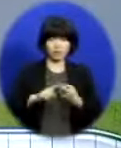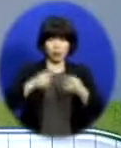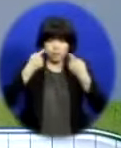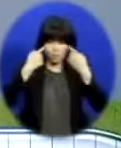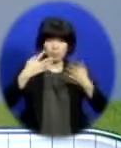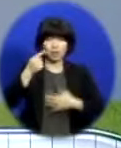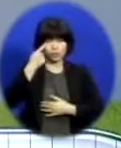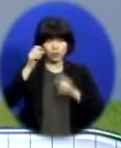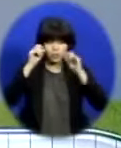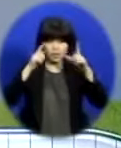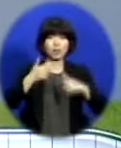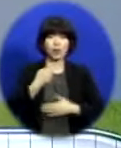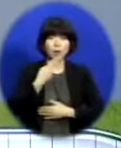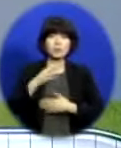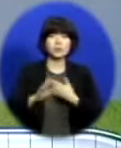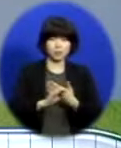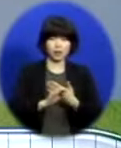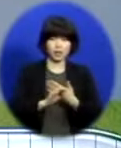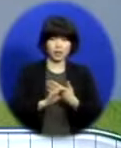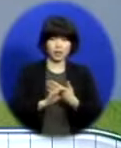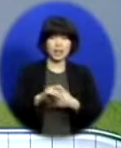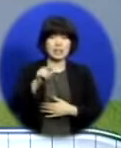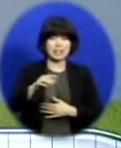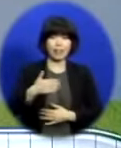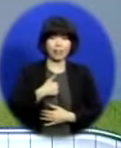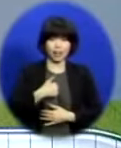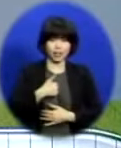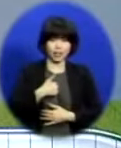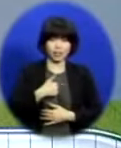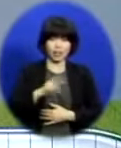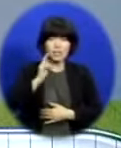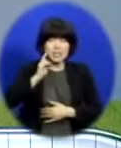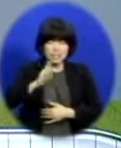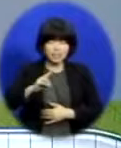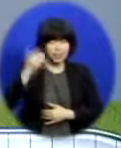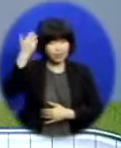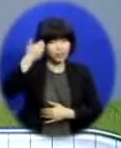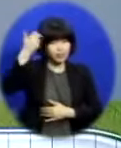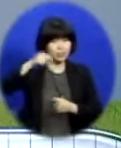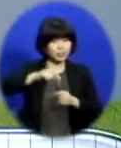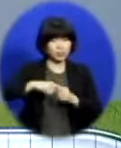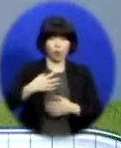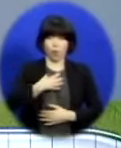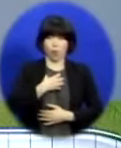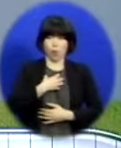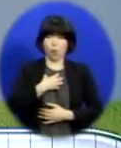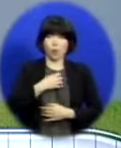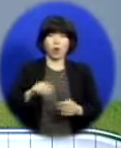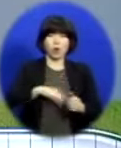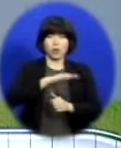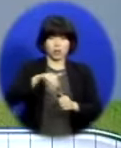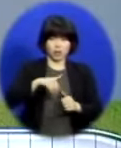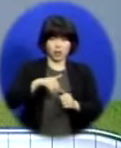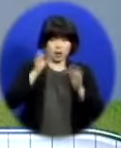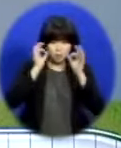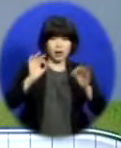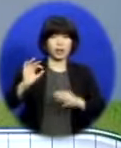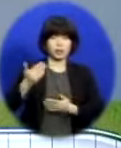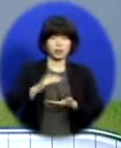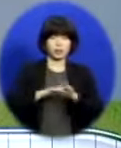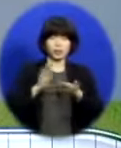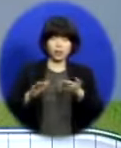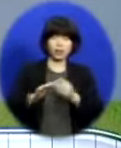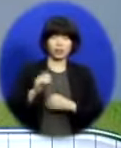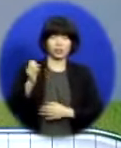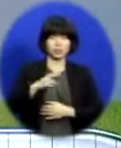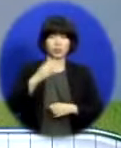뜨이지 않으면 그건 나에게 심각한 영적인 위기 상황이야 봐야 하는 것입니다